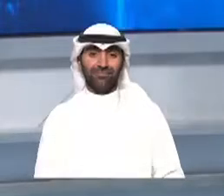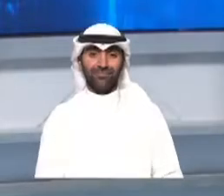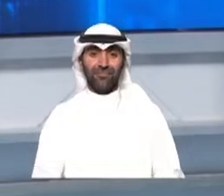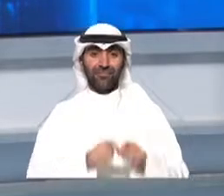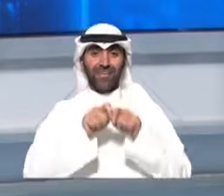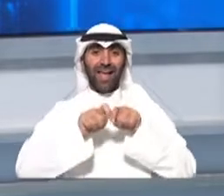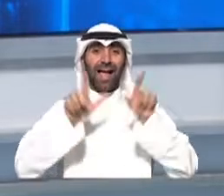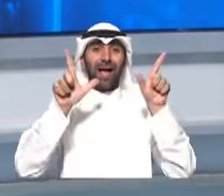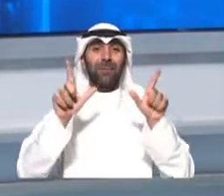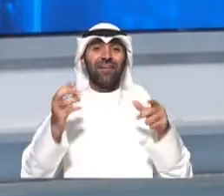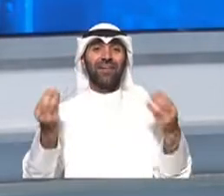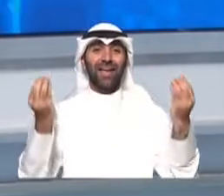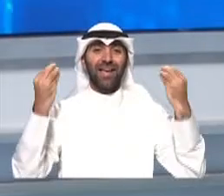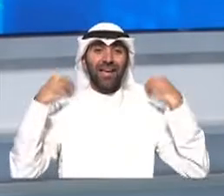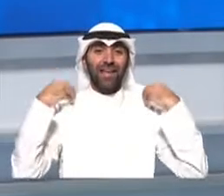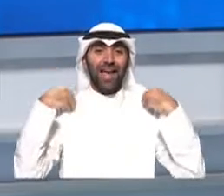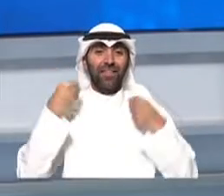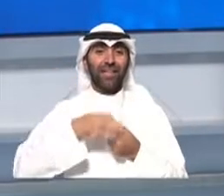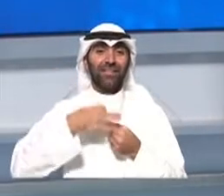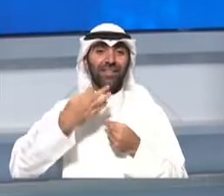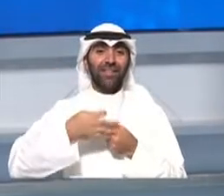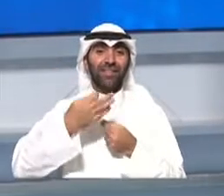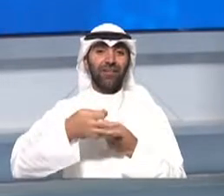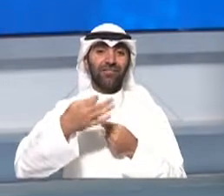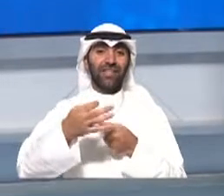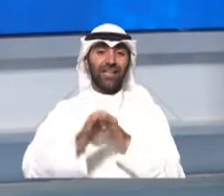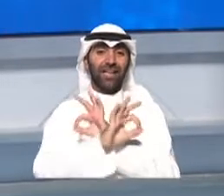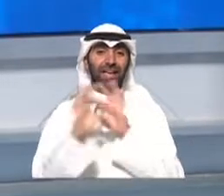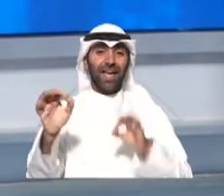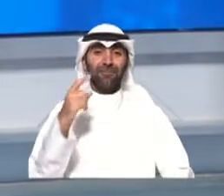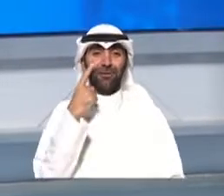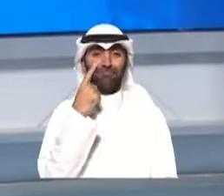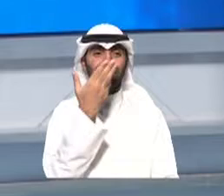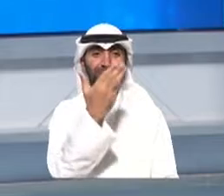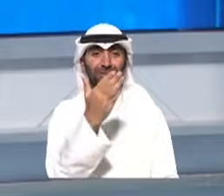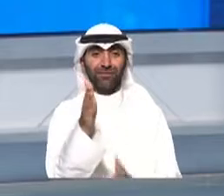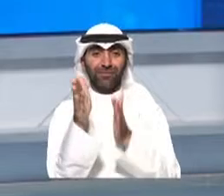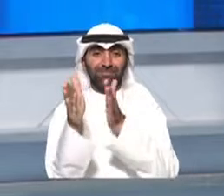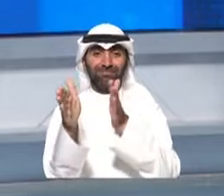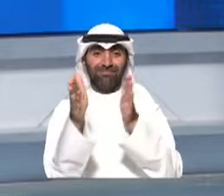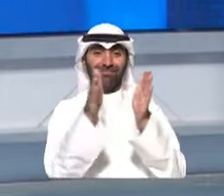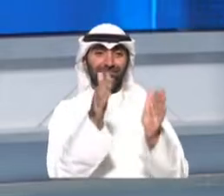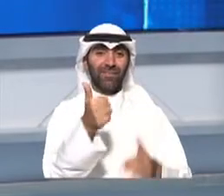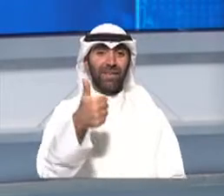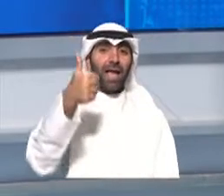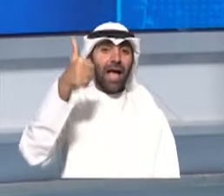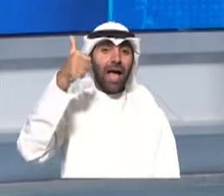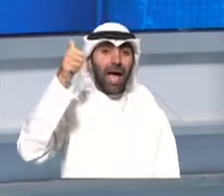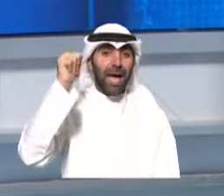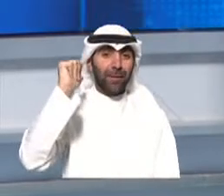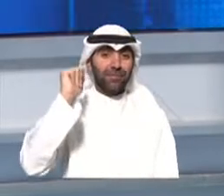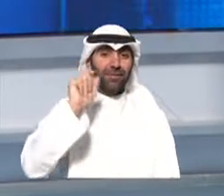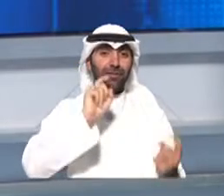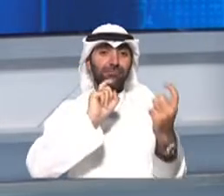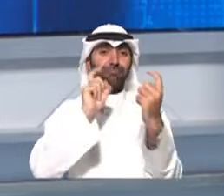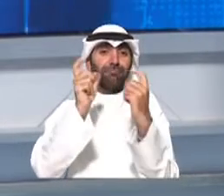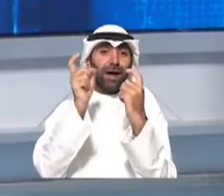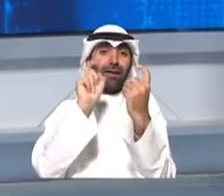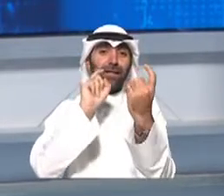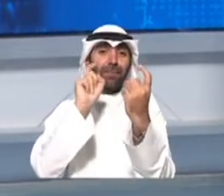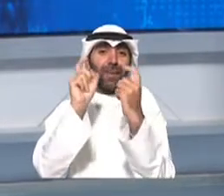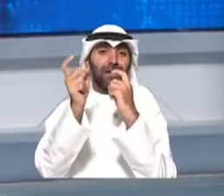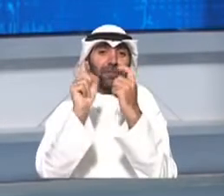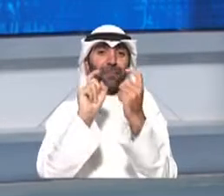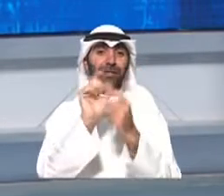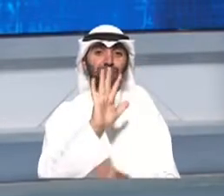ضمن منافسات دوري STC الممتاز لكرة القدم، تغلب كاظمة على السالمية بثلاثة أهداف مقابل هدف. سجل بندر بوريسلي هدفين لكاظمة، وأحرز محمد